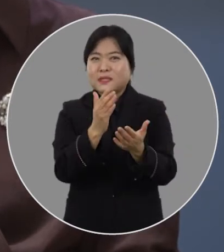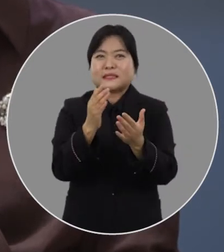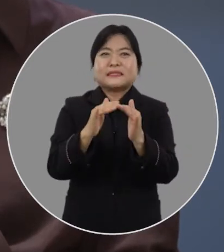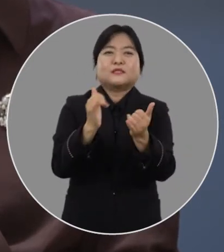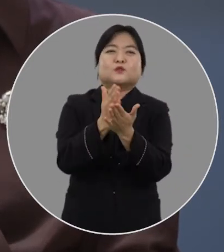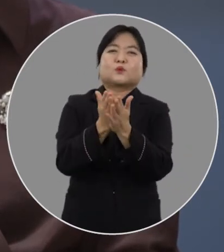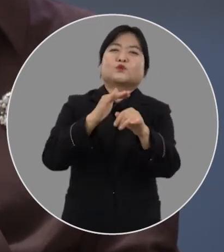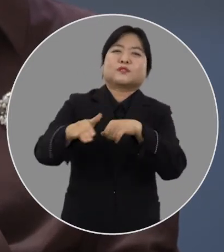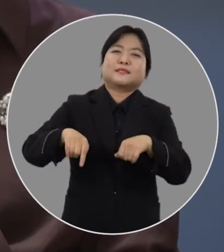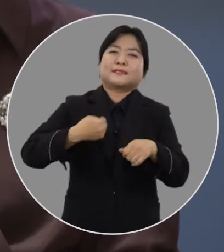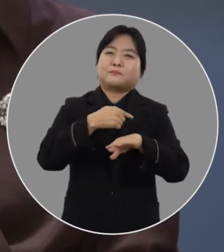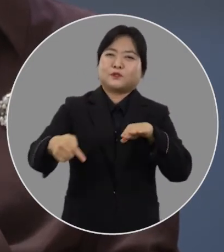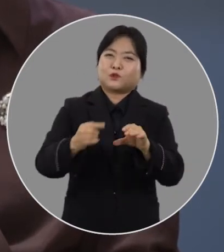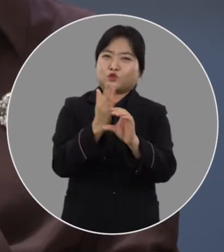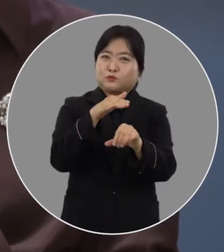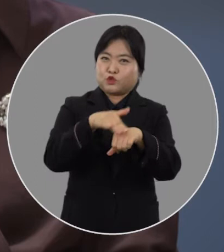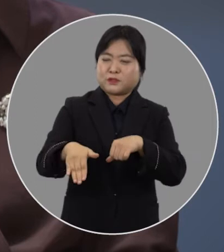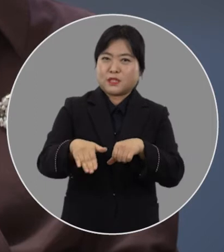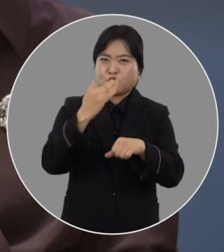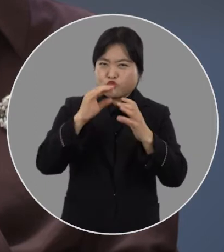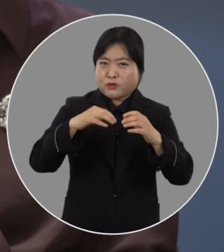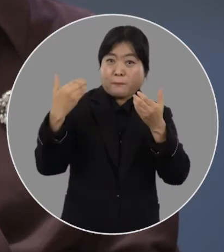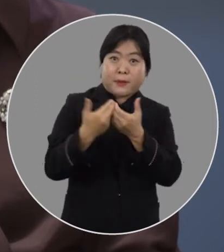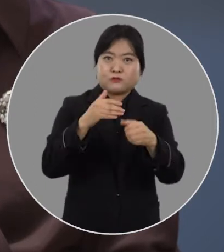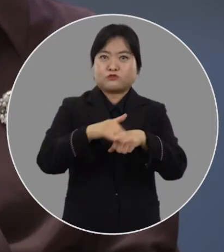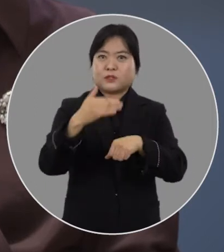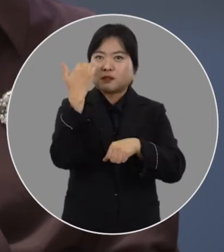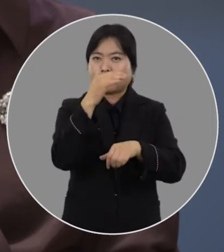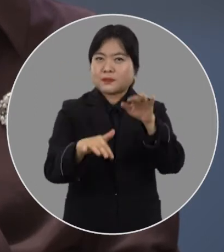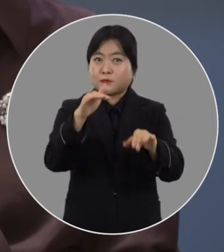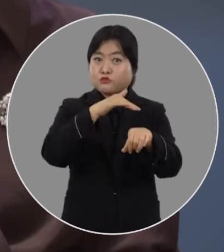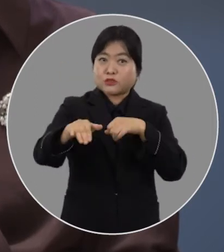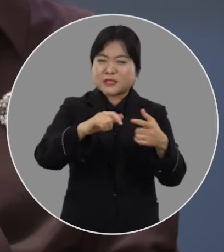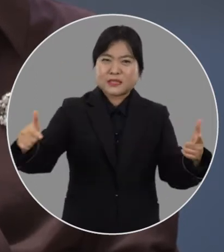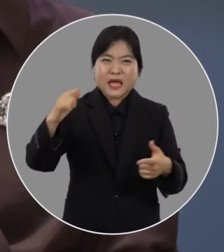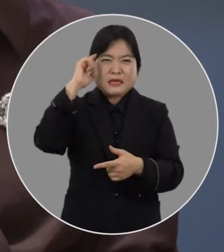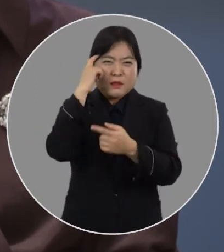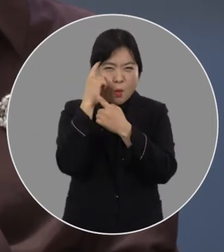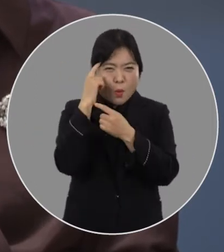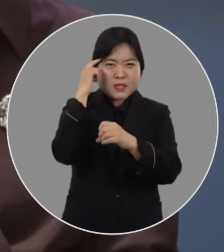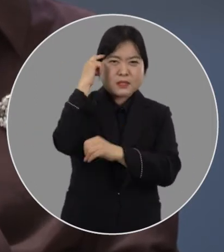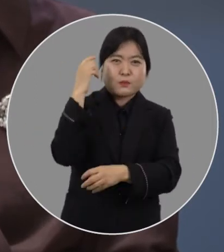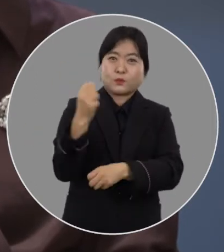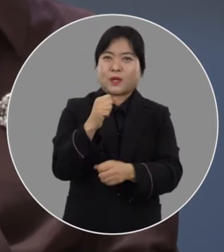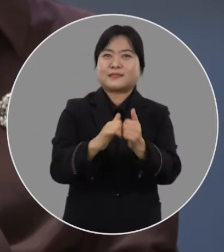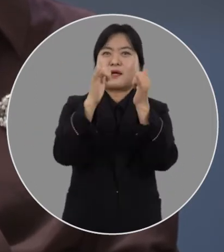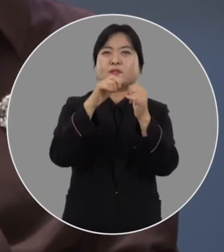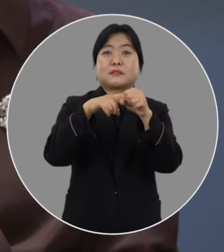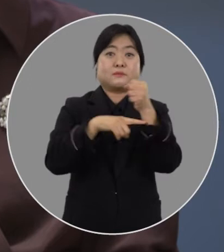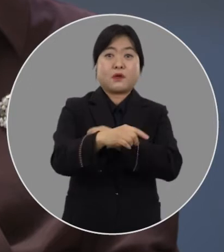자민족 중심주의, 반유대주의, 성차별주의 등의 이데올로기에 기반한 사회적 의미의 혐오라는